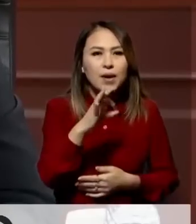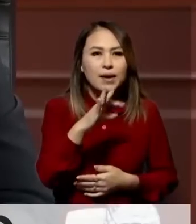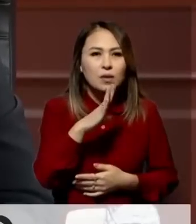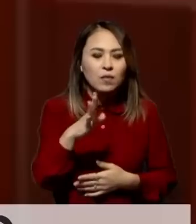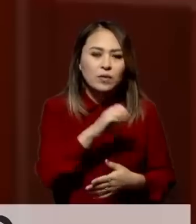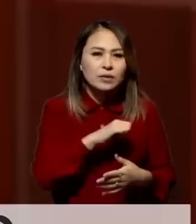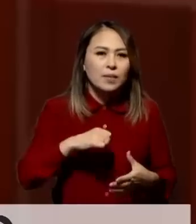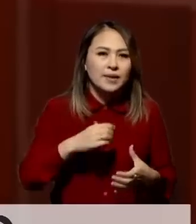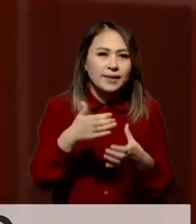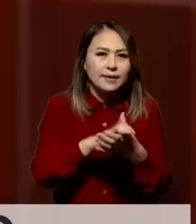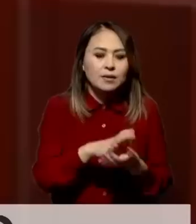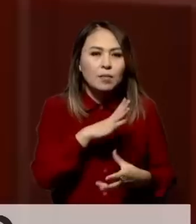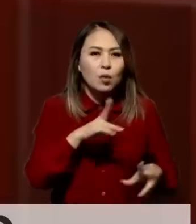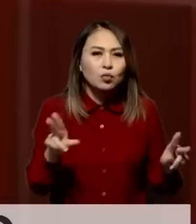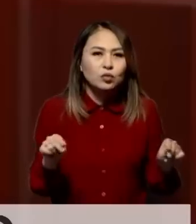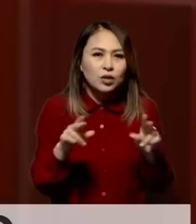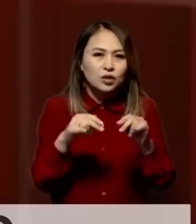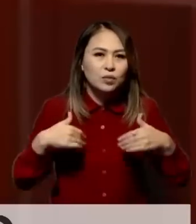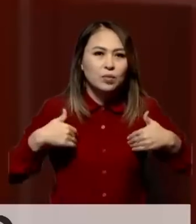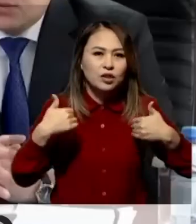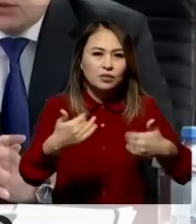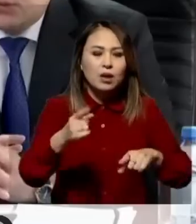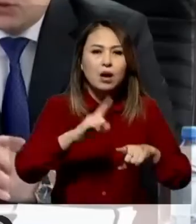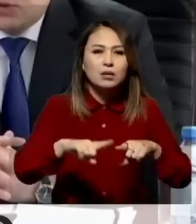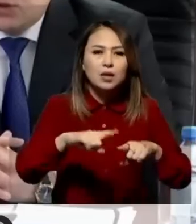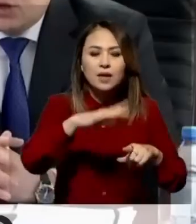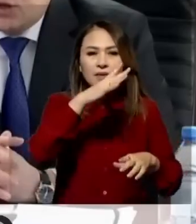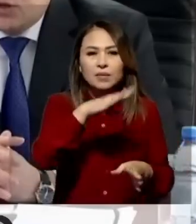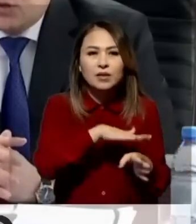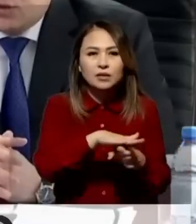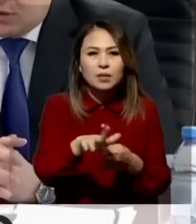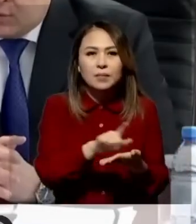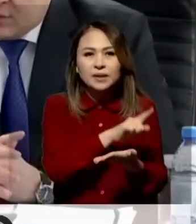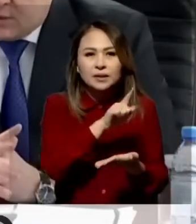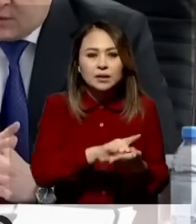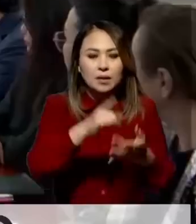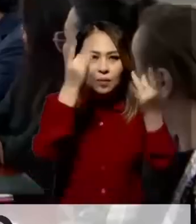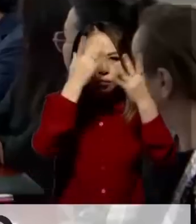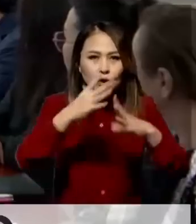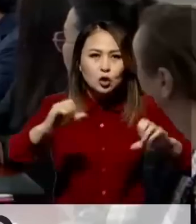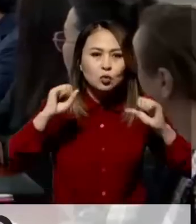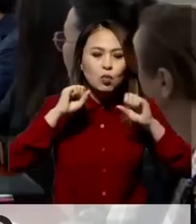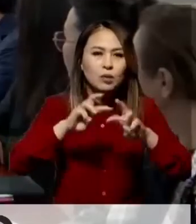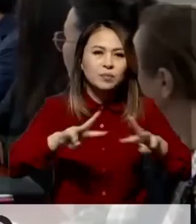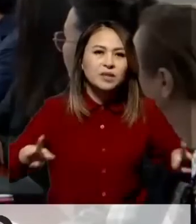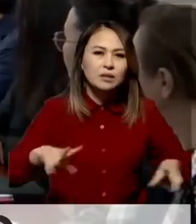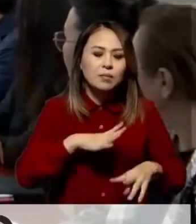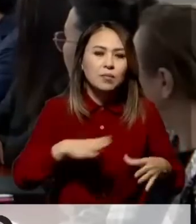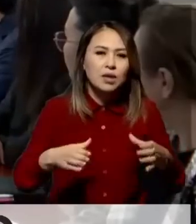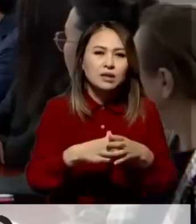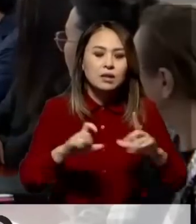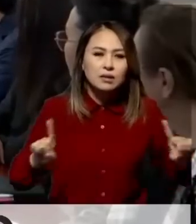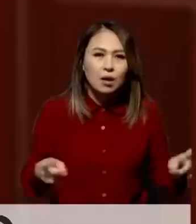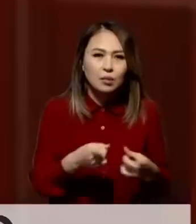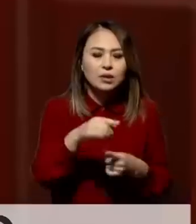өзі таныстырды. Сәттілік тіледі. Сосын алда атқарылатын міндеттерді айқындады. Мәселен, мәдениет және спорт министріне бұқаралық спортты